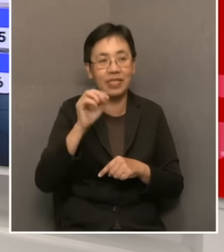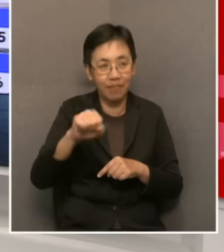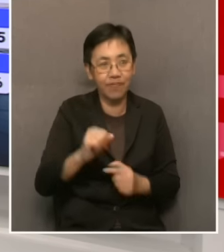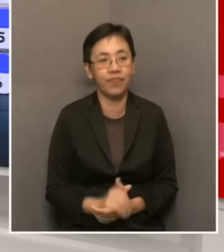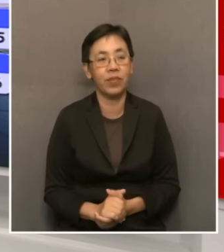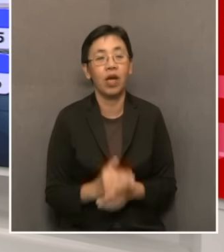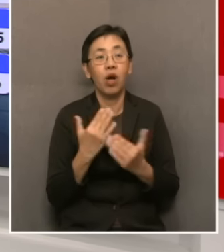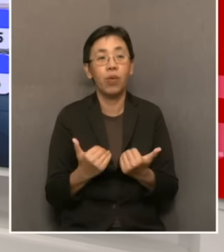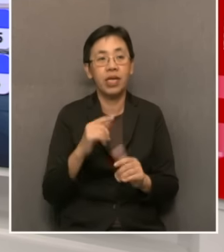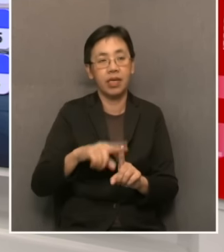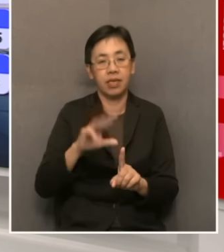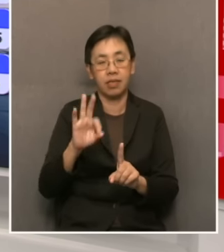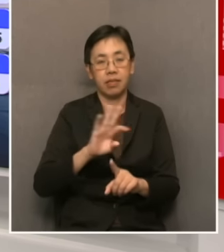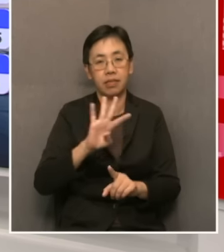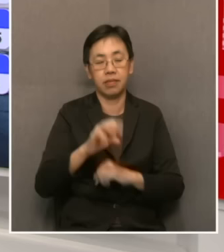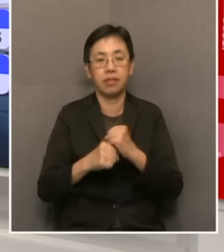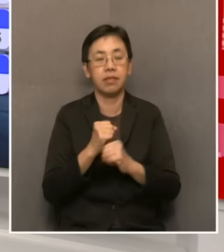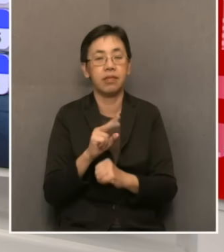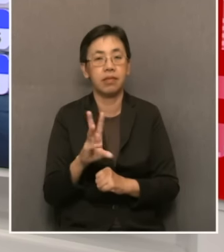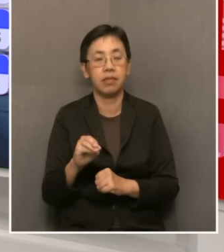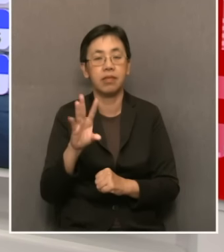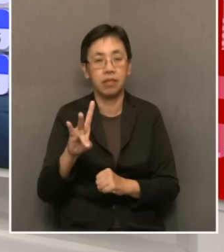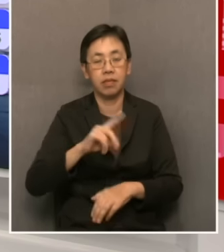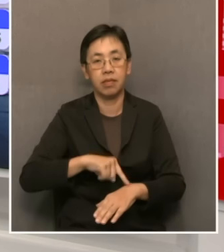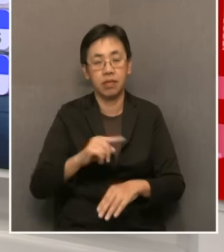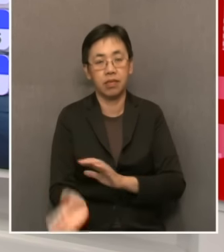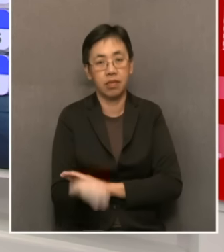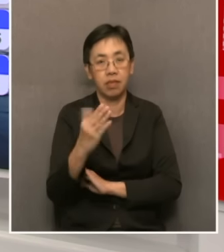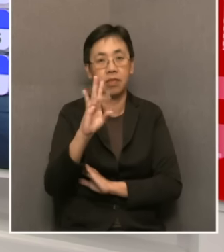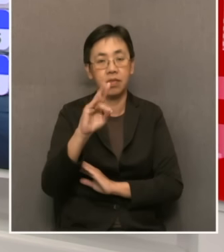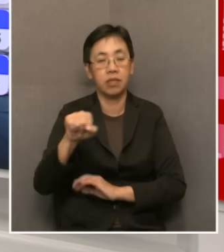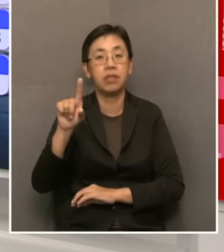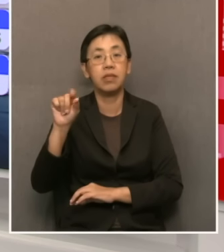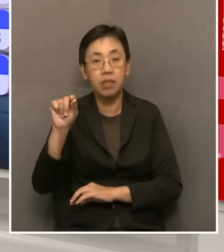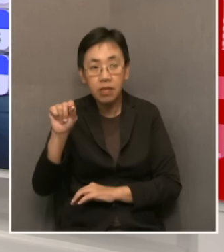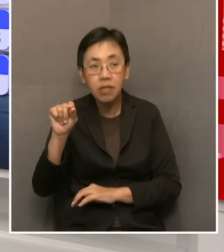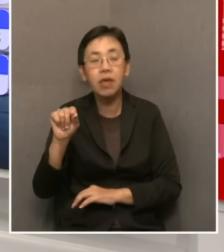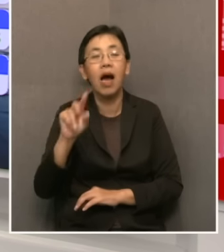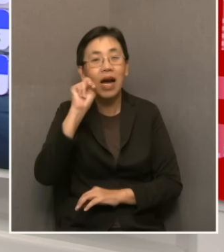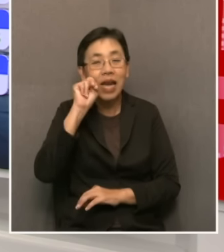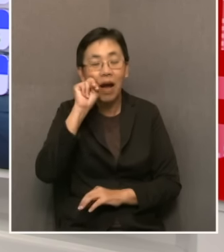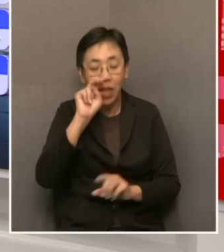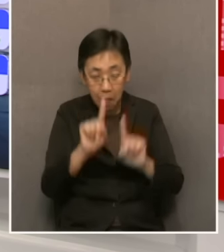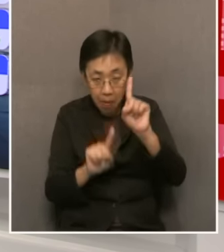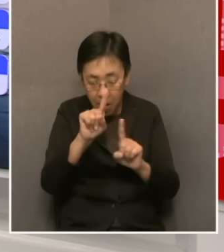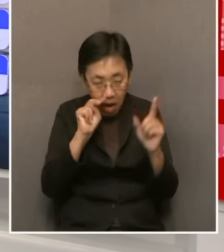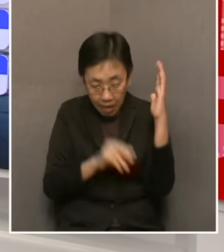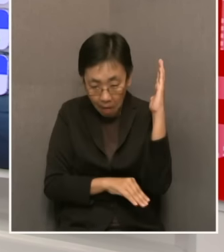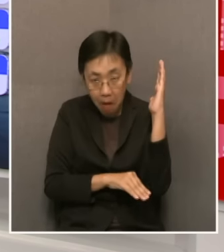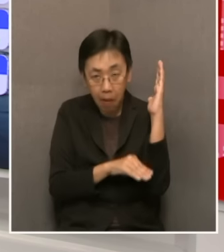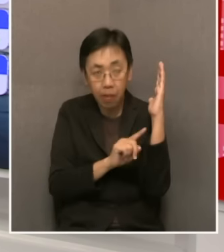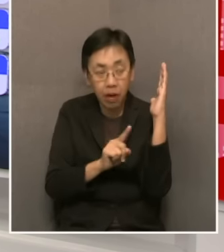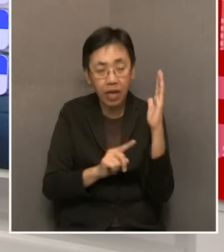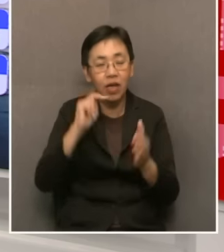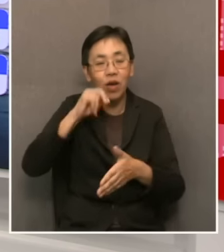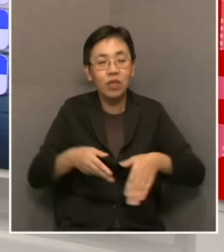คะ4กันยายน2567ตั้งแต่ช่วงเวลา 7:20 นที่ผ่านมาค่ะจุดแรกนะคะที่คลองบางบาน